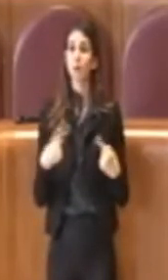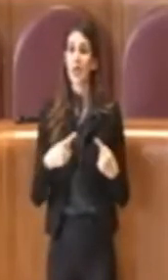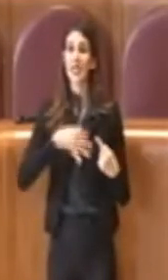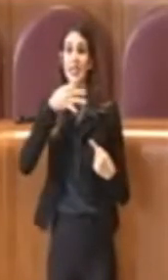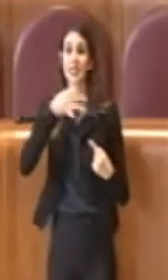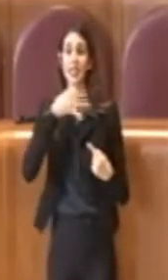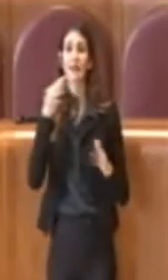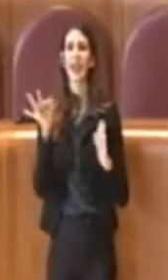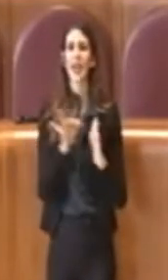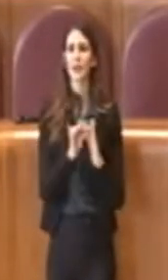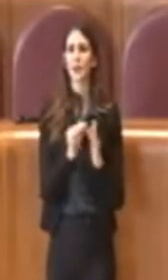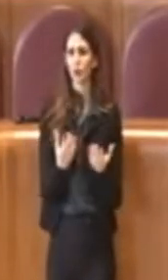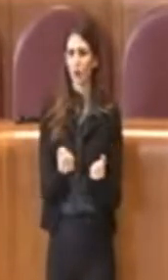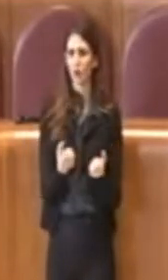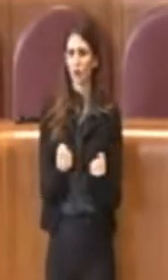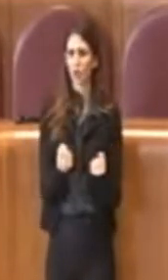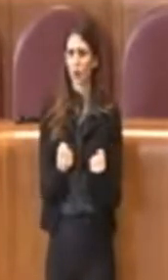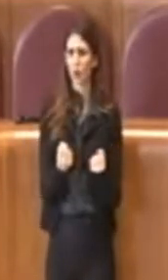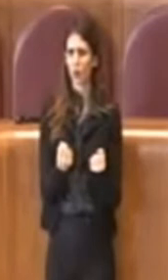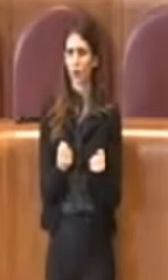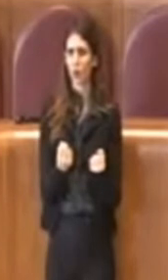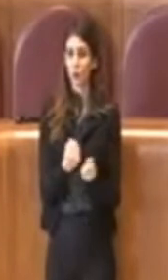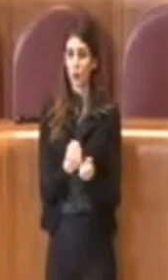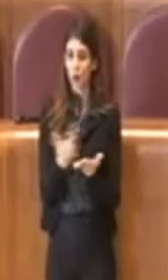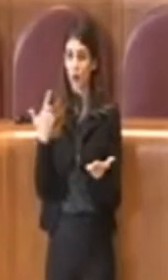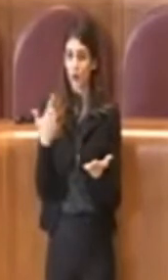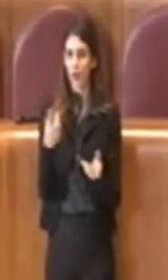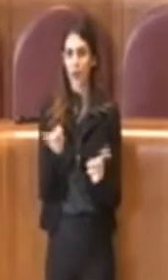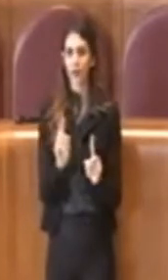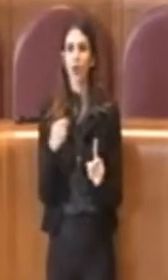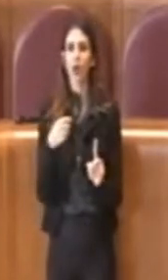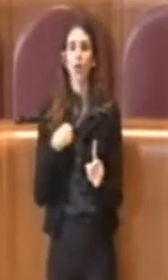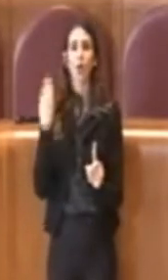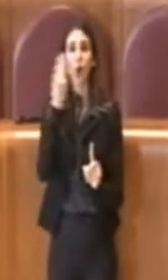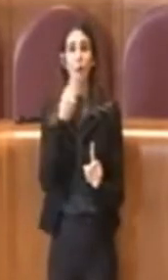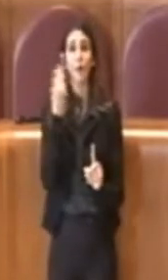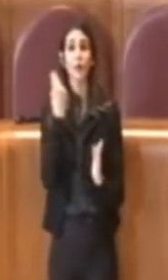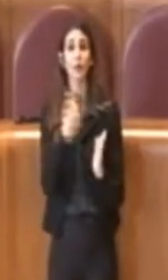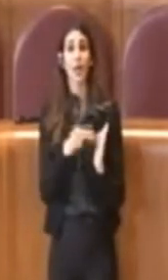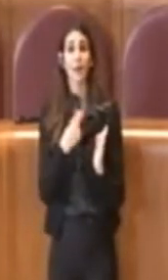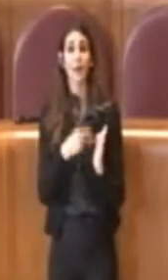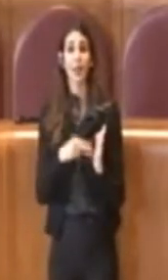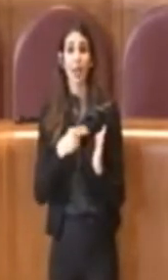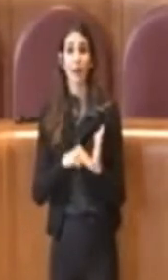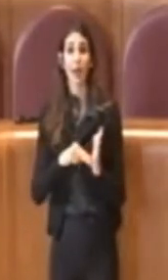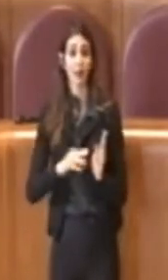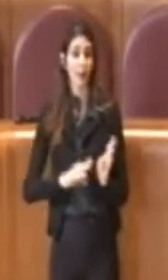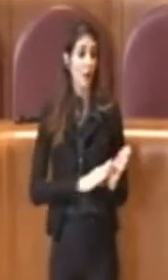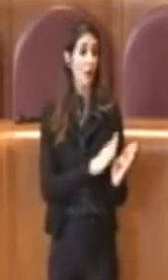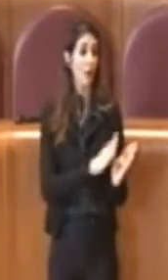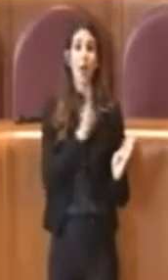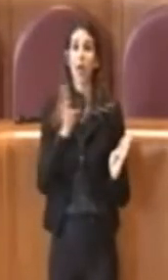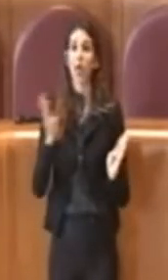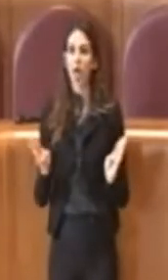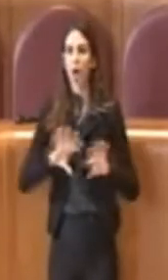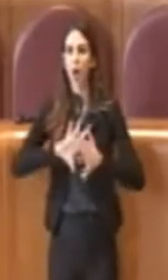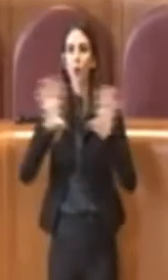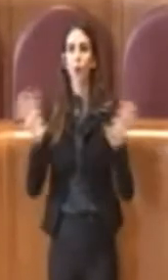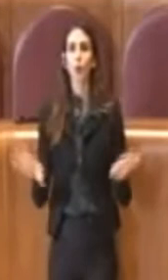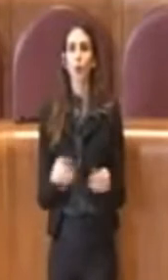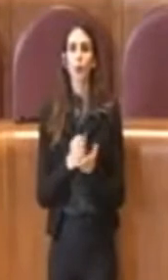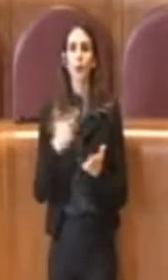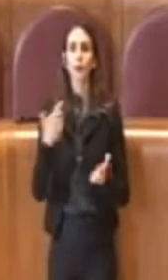di contenuto importante, ritengo questi emendamenti importanti appunto perché vanno a tener conto